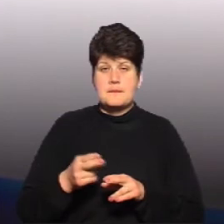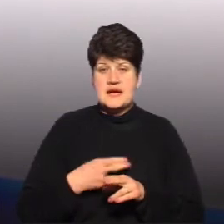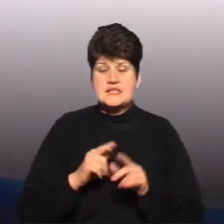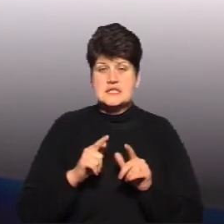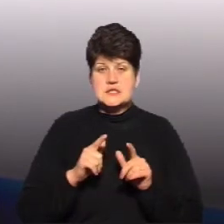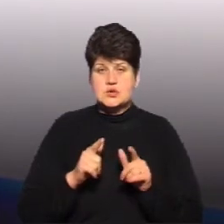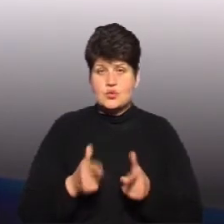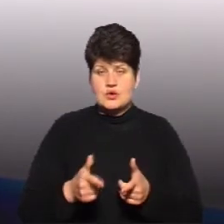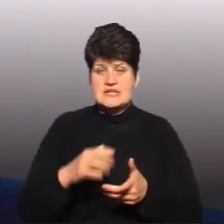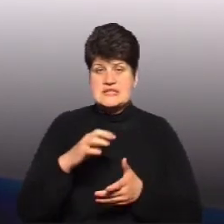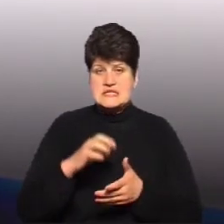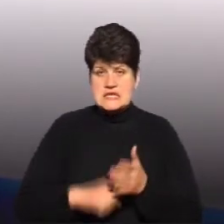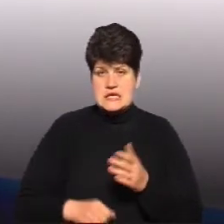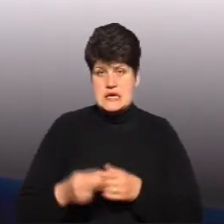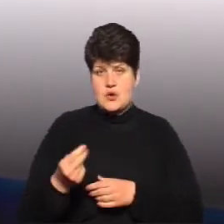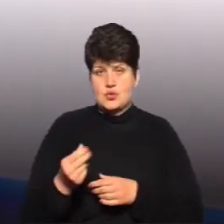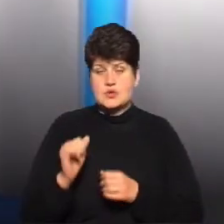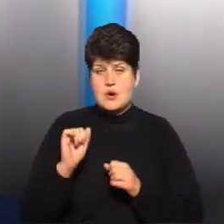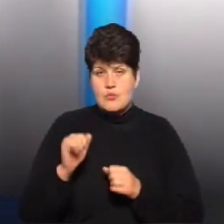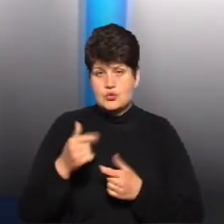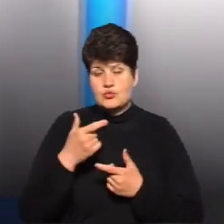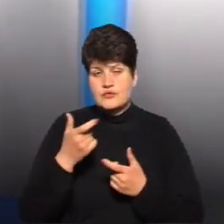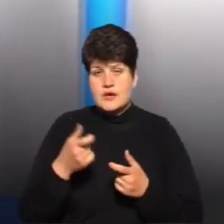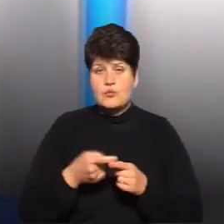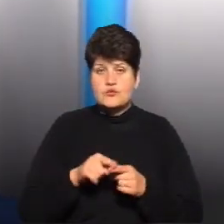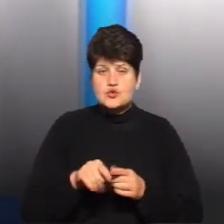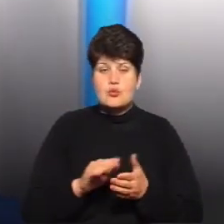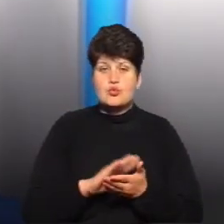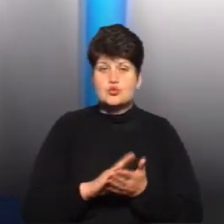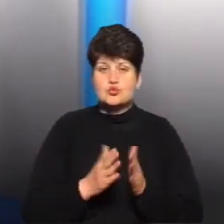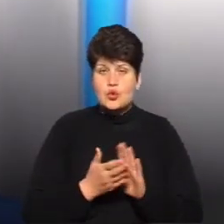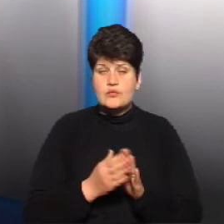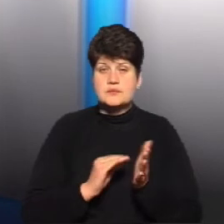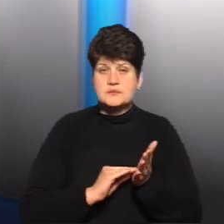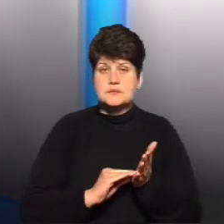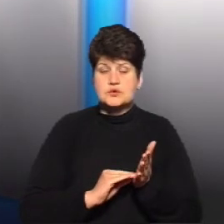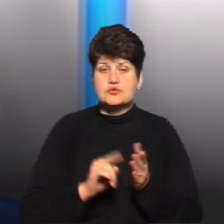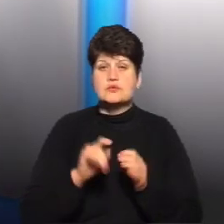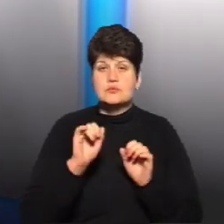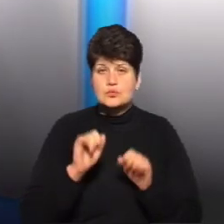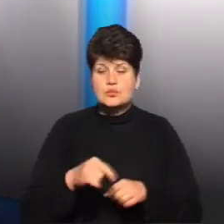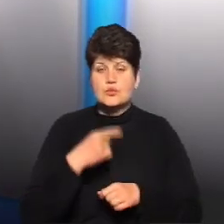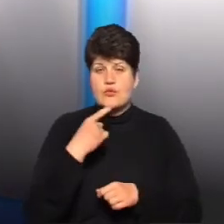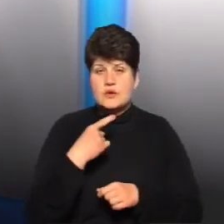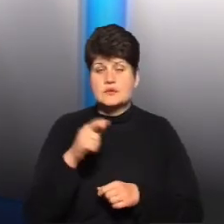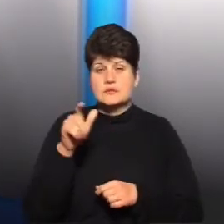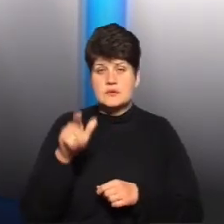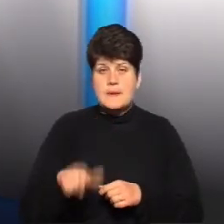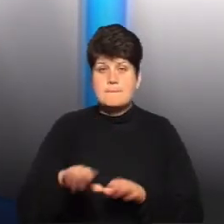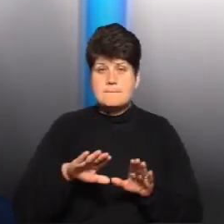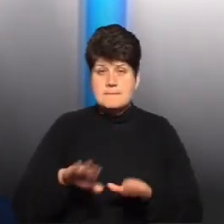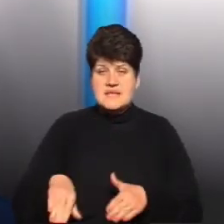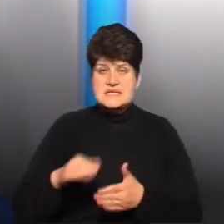грошових коштів. Може його повідомляти. Або в цьому договорі записано, що він може повідомляти клієнта після списання грошових